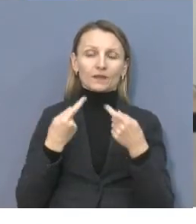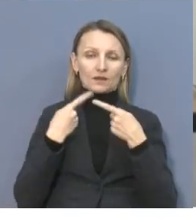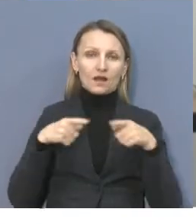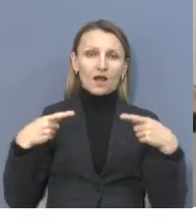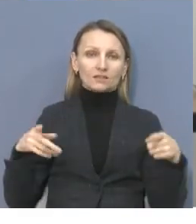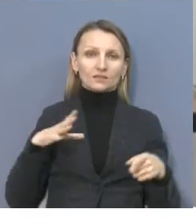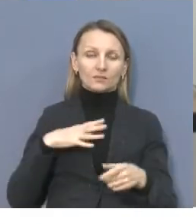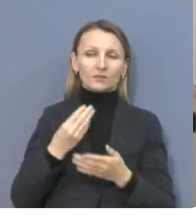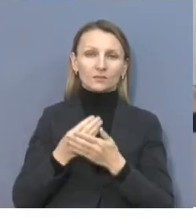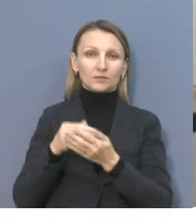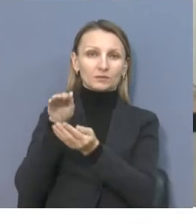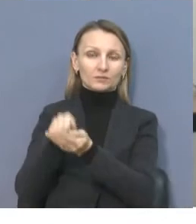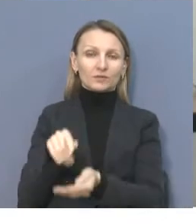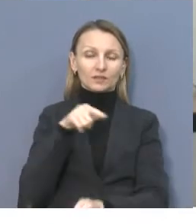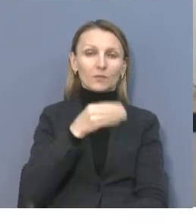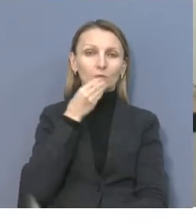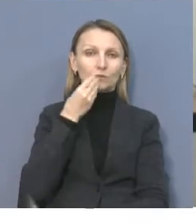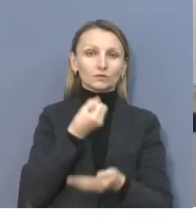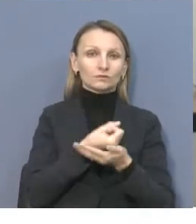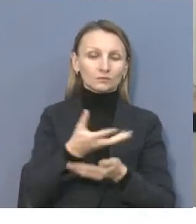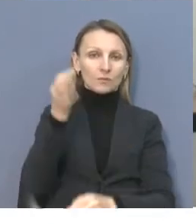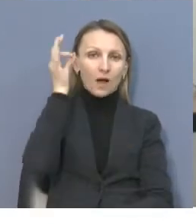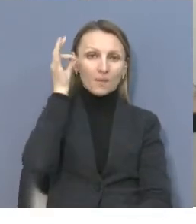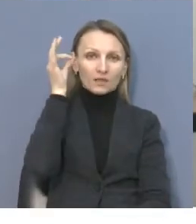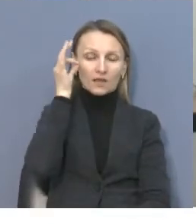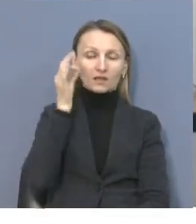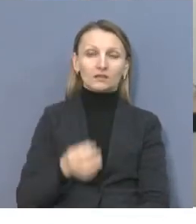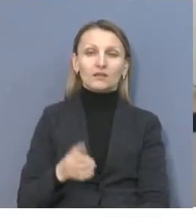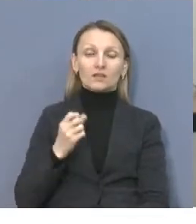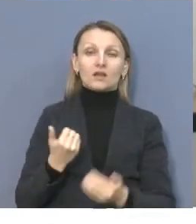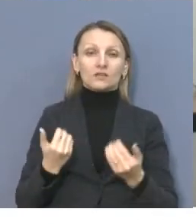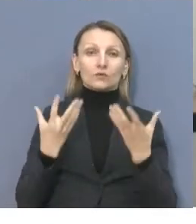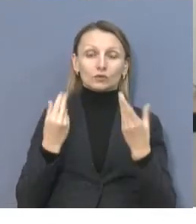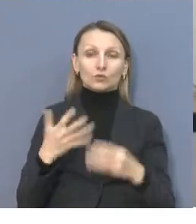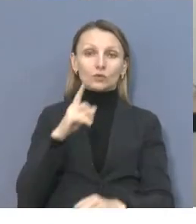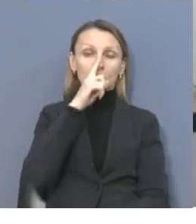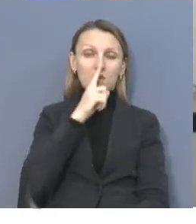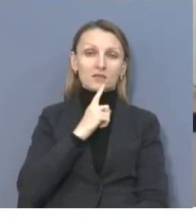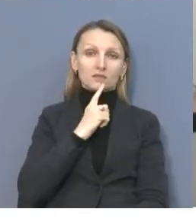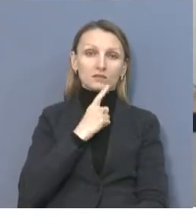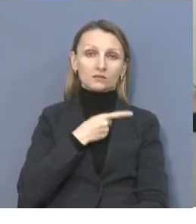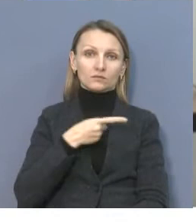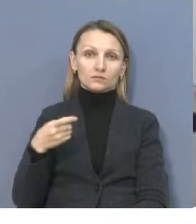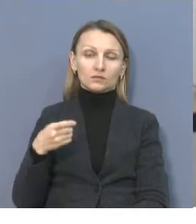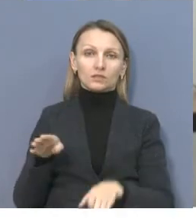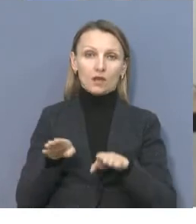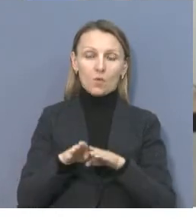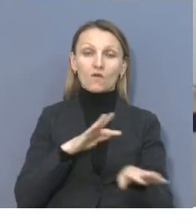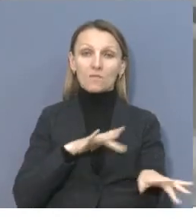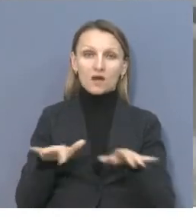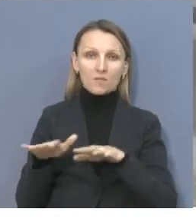поминальные обеды на сегодняшний день буквального где-то месяц-полтора того же у нас ни одного таков мир пению